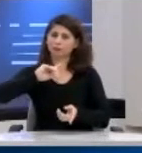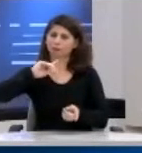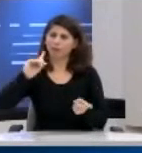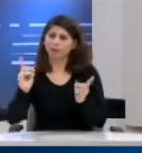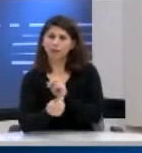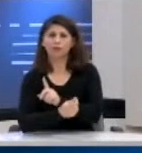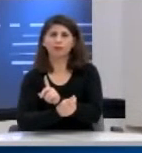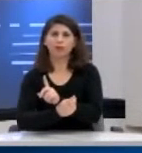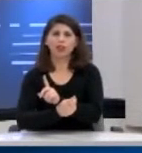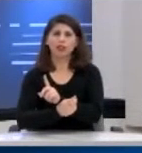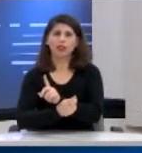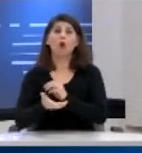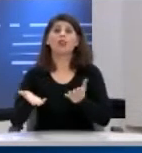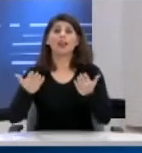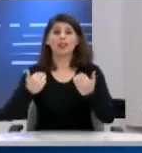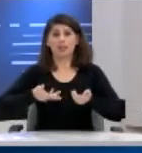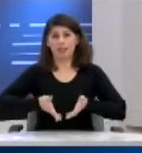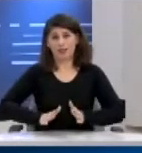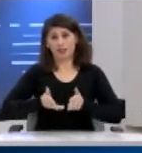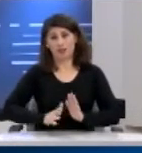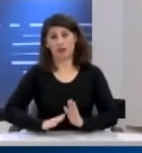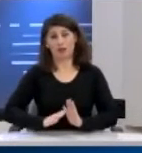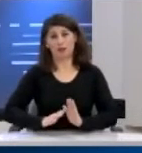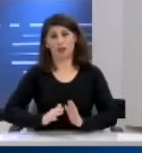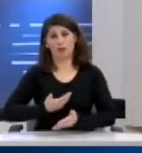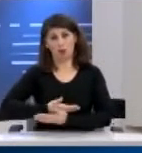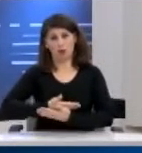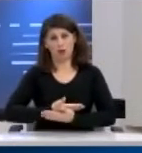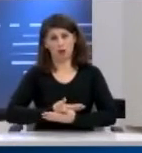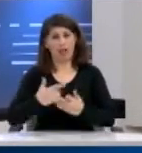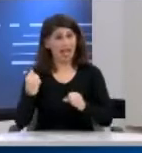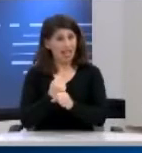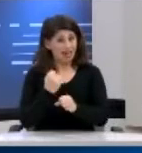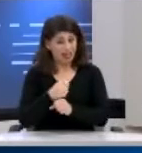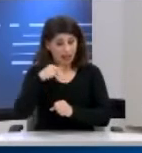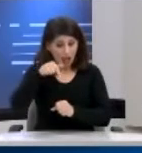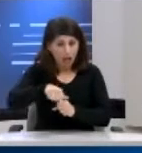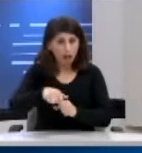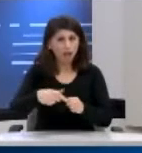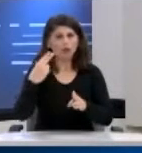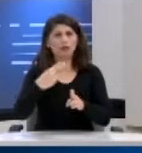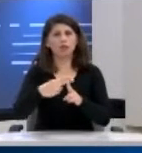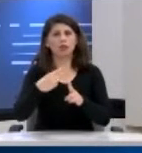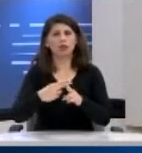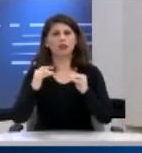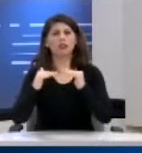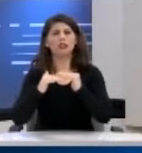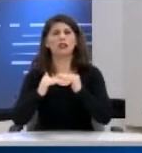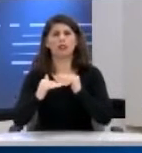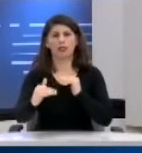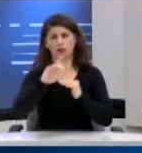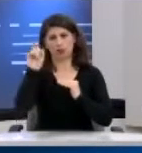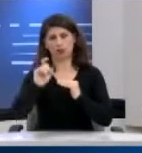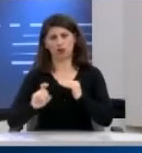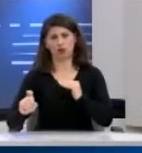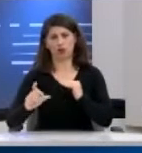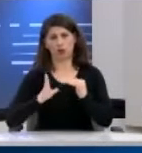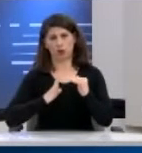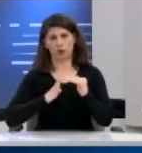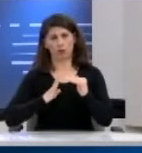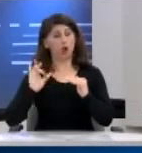του δημογραφικού. Η εργασία είναι παράγοντα σταθερότητας στη ζωή ενός ανθρώπου. Χωρίς